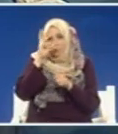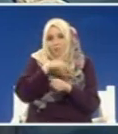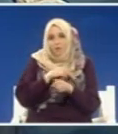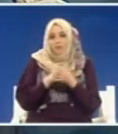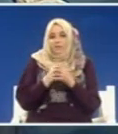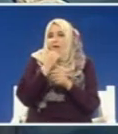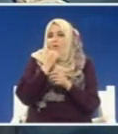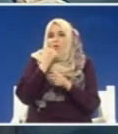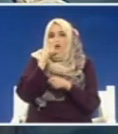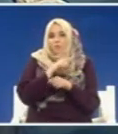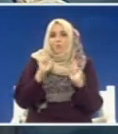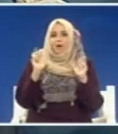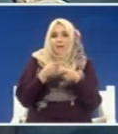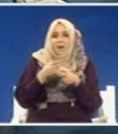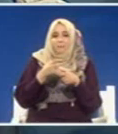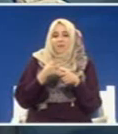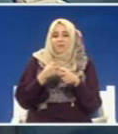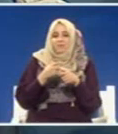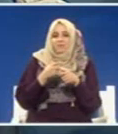كتبتكم انتوما.